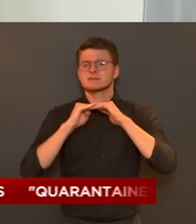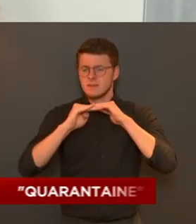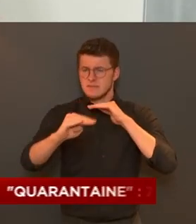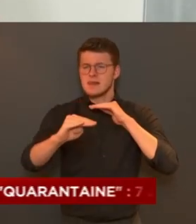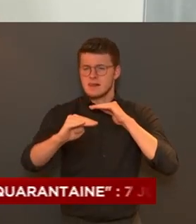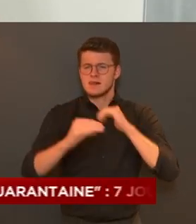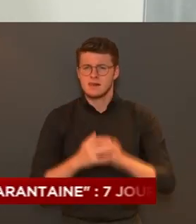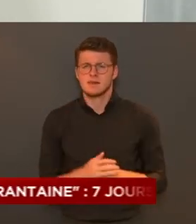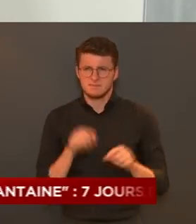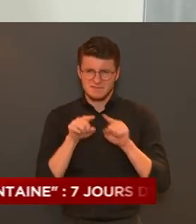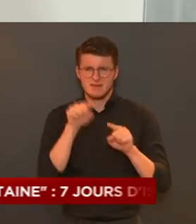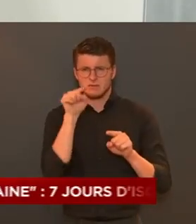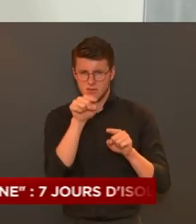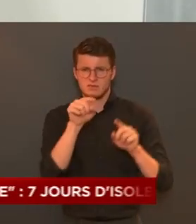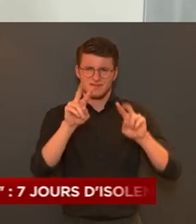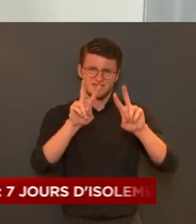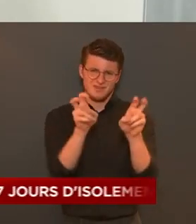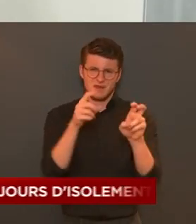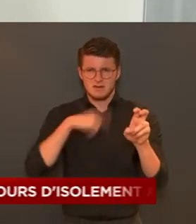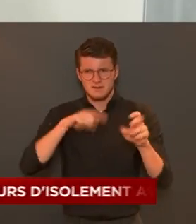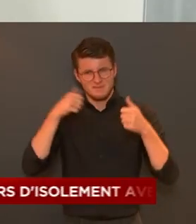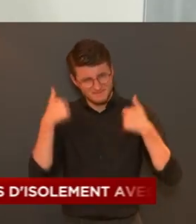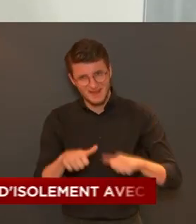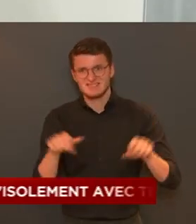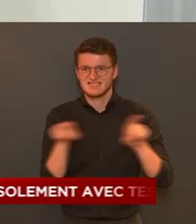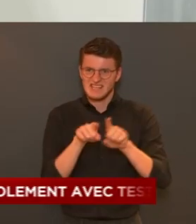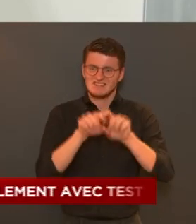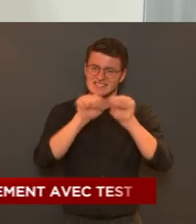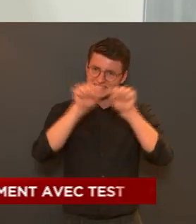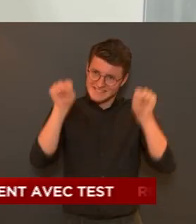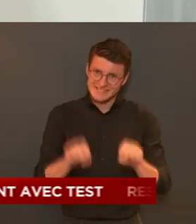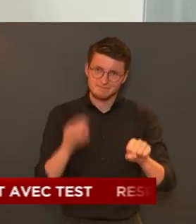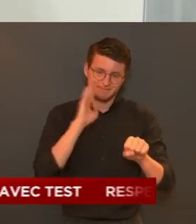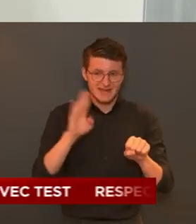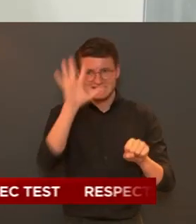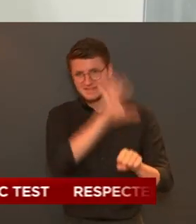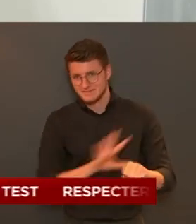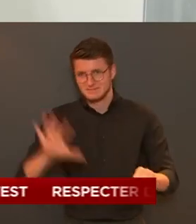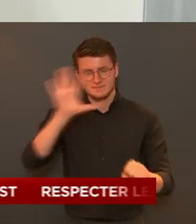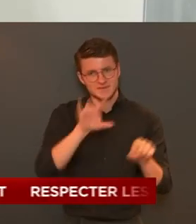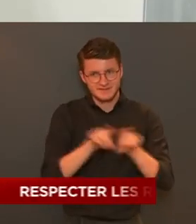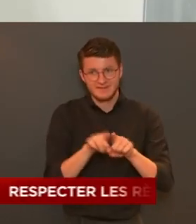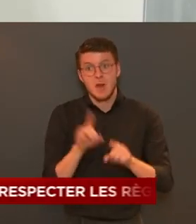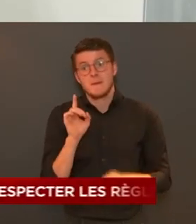on a un baromètre national. Donc, on a décidé que le système serait un système pour l'entièreté du